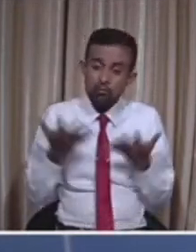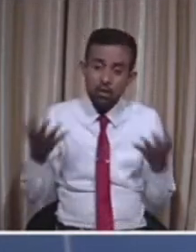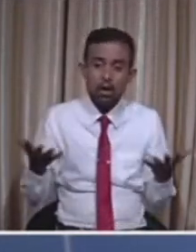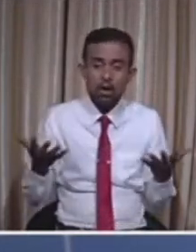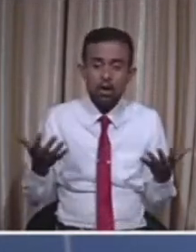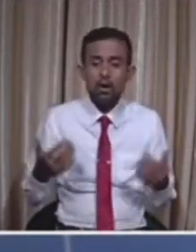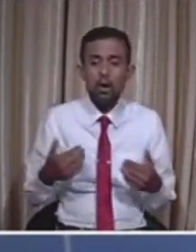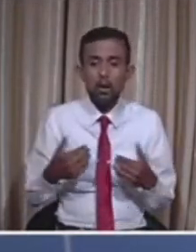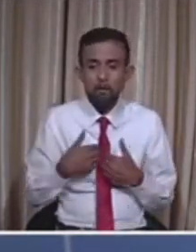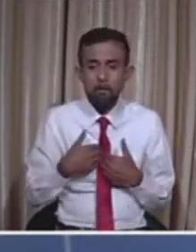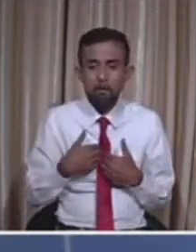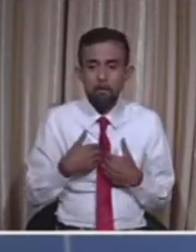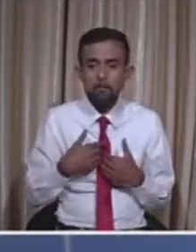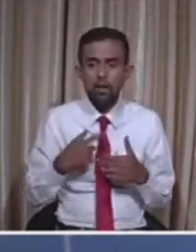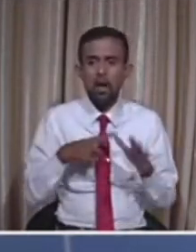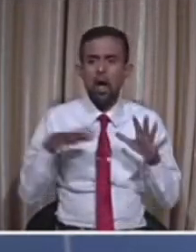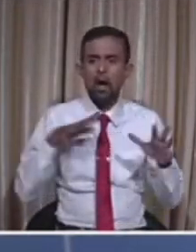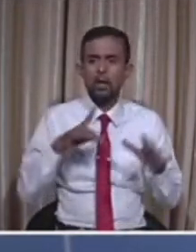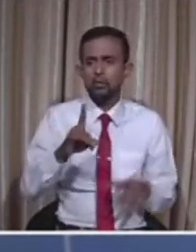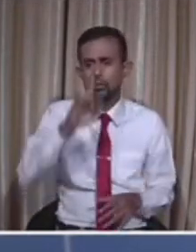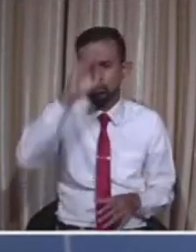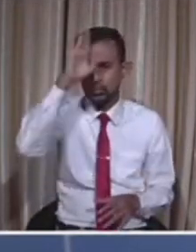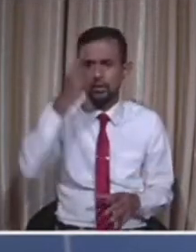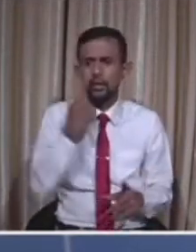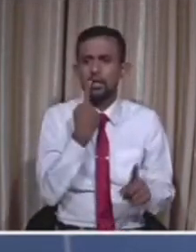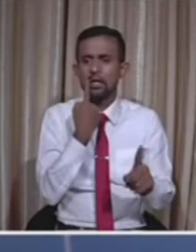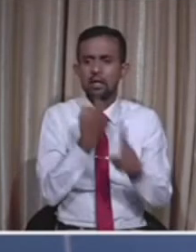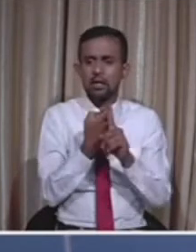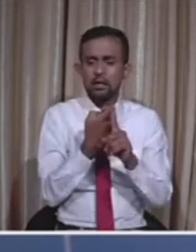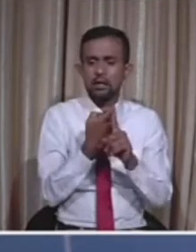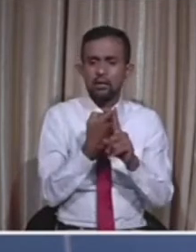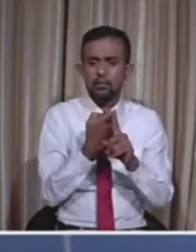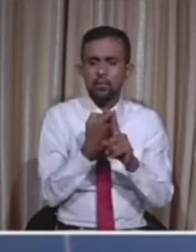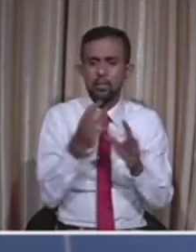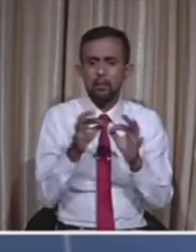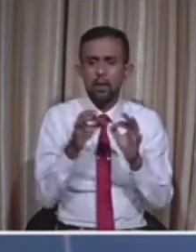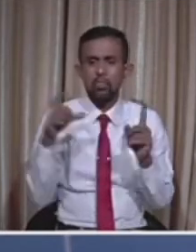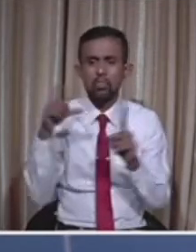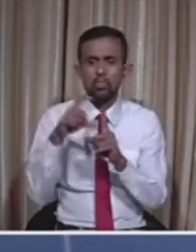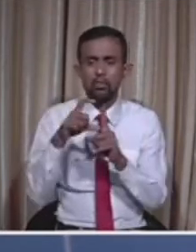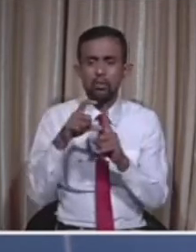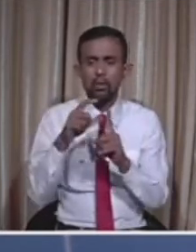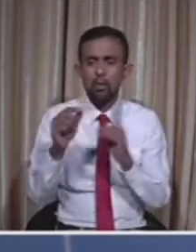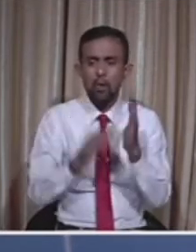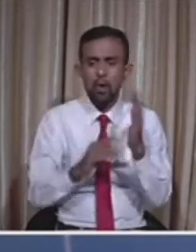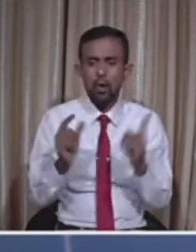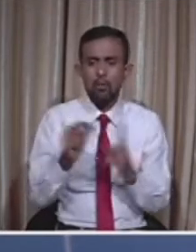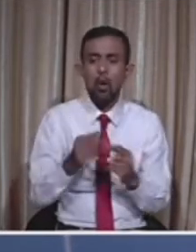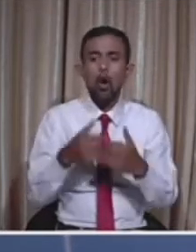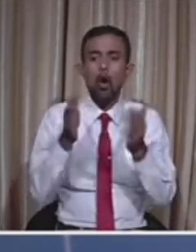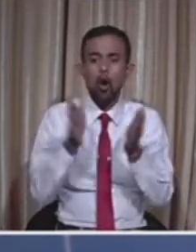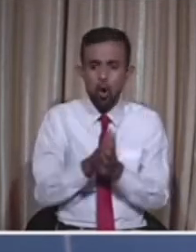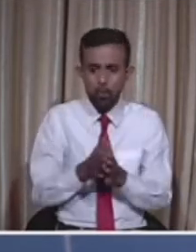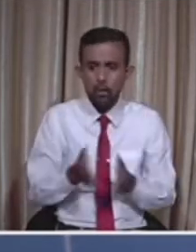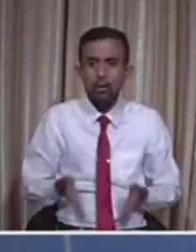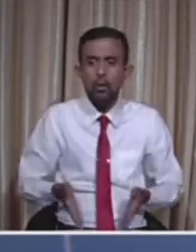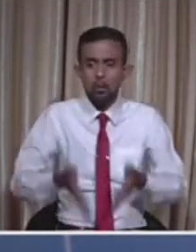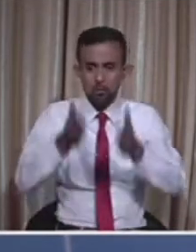මමත් ඔය මේ අපි අනුරාධපුර, කුරුණෑගල, මහනුවර, ඊළඟට ගත්තම බදුල්ල, ඔය මන්ත්‍රීවරු අපි ඔක්කොම යන්නේ ඔය පාරේ.